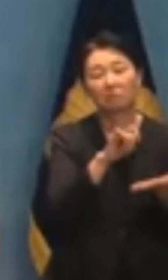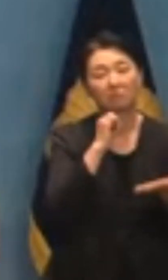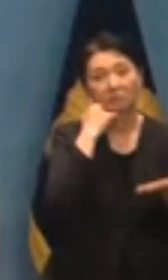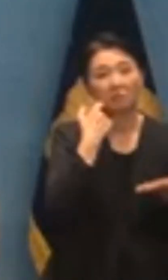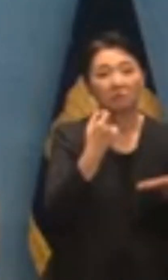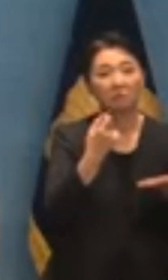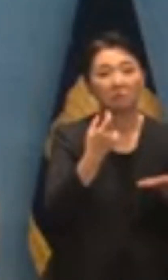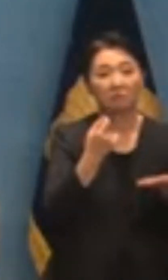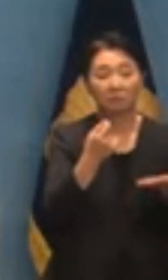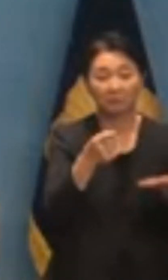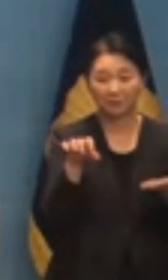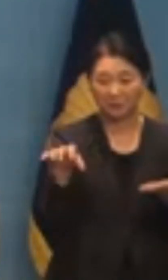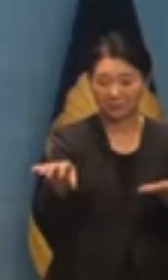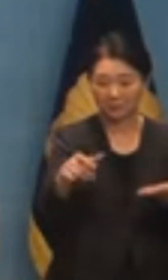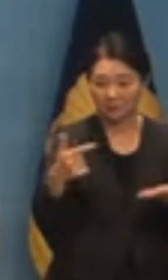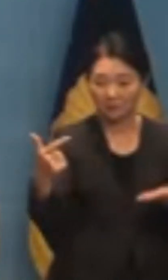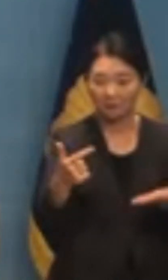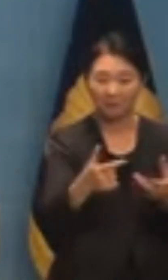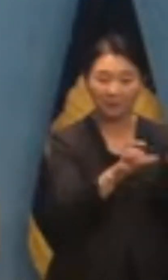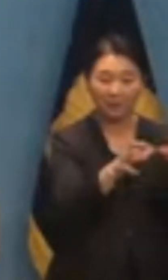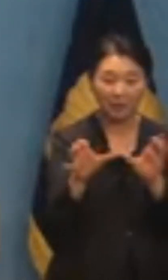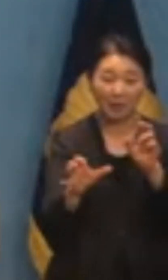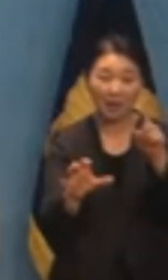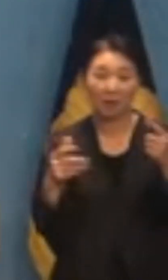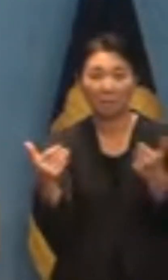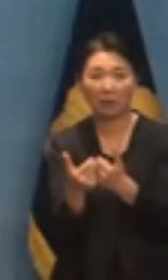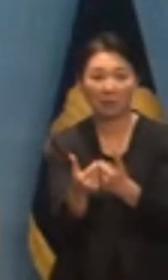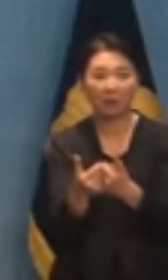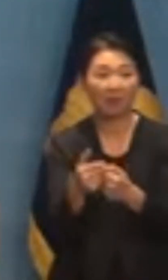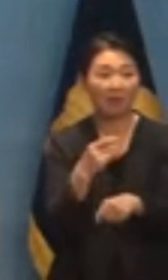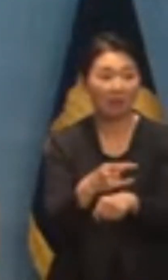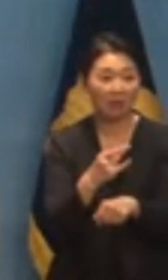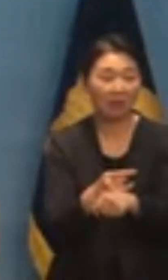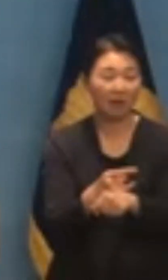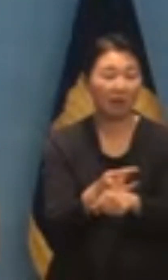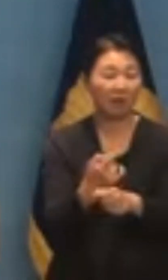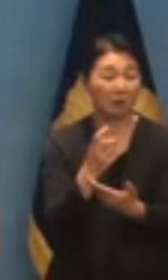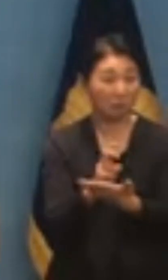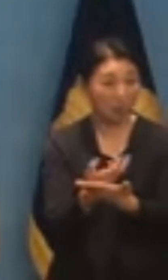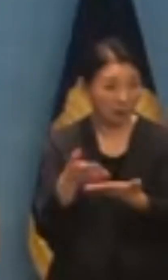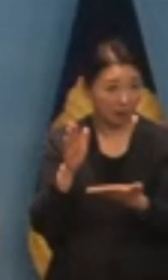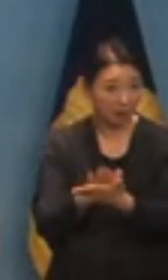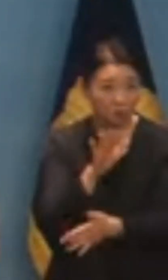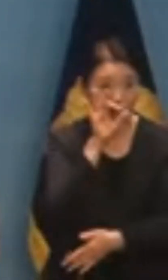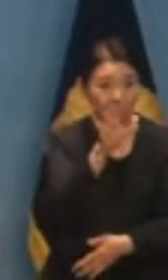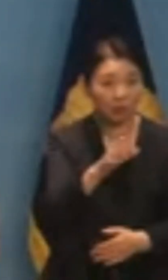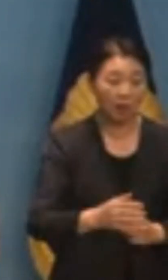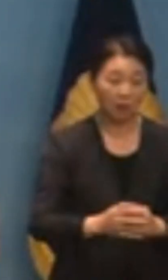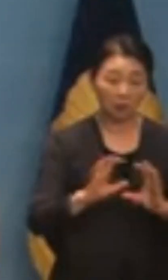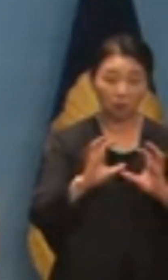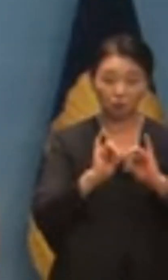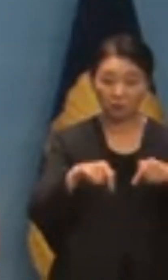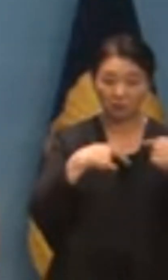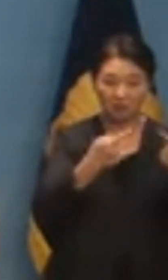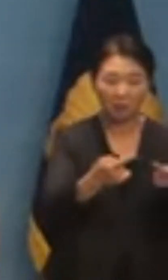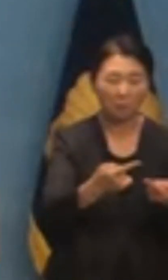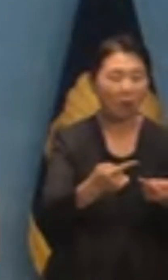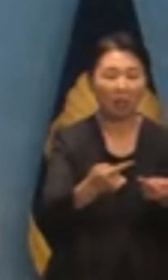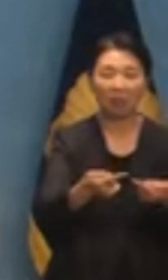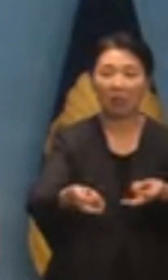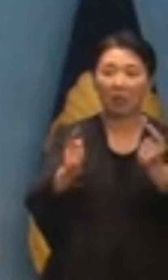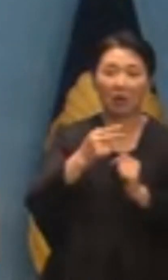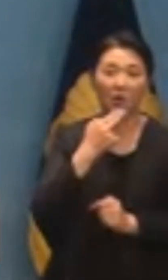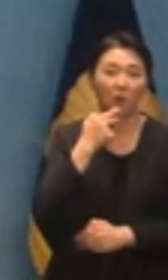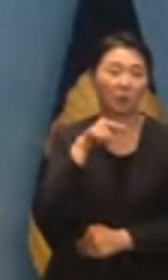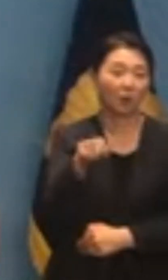힘듭니다. 양대 정당 중 하나만 반대해도 개헌은 사실상 불가능합니다. 국민 참여가 거의 봉쇄되어